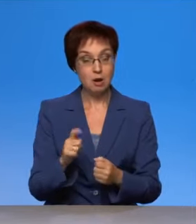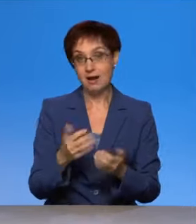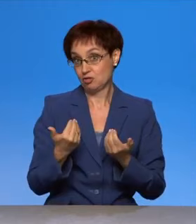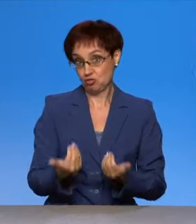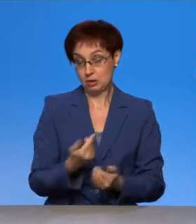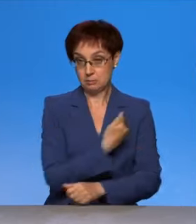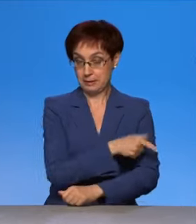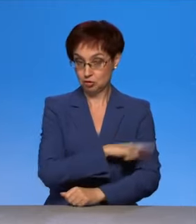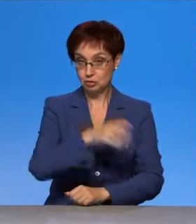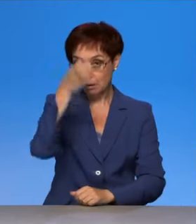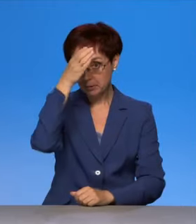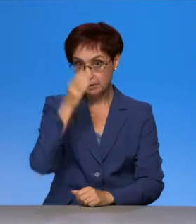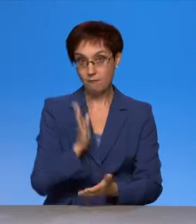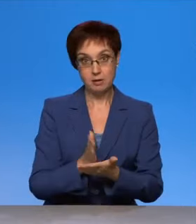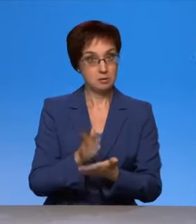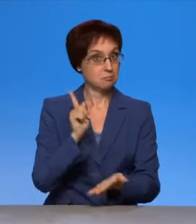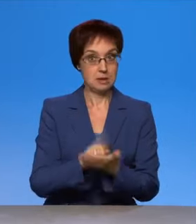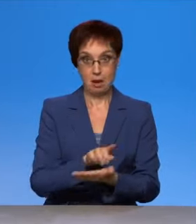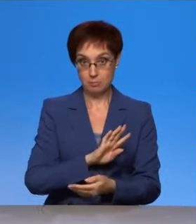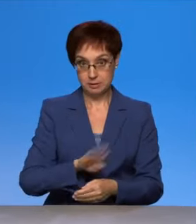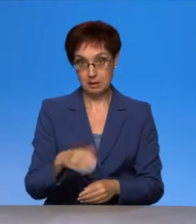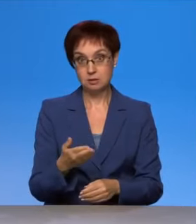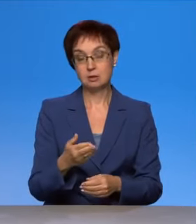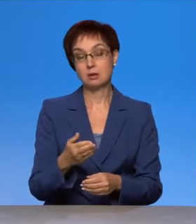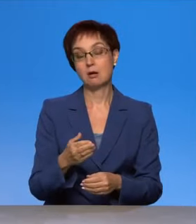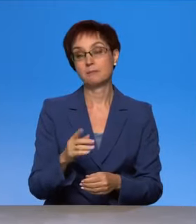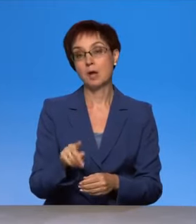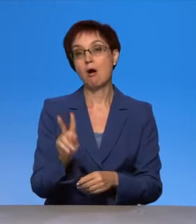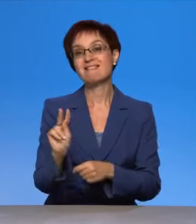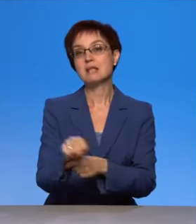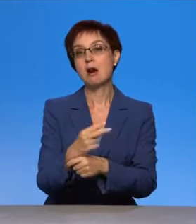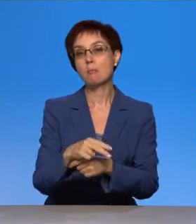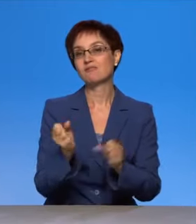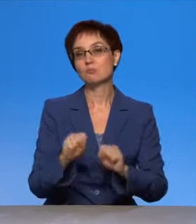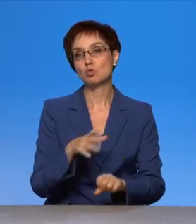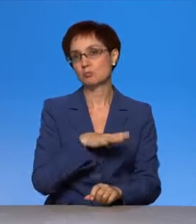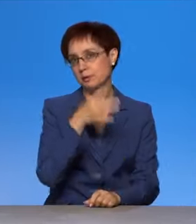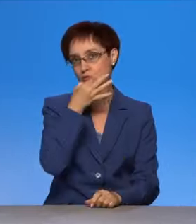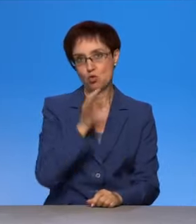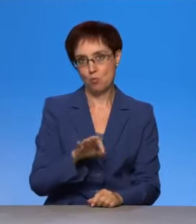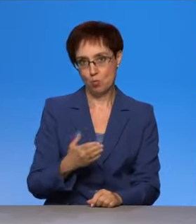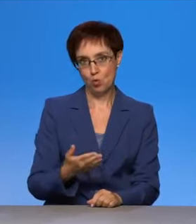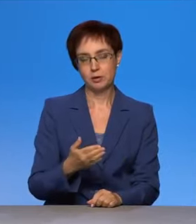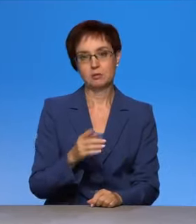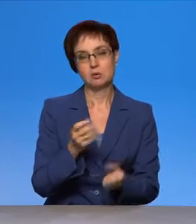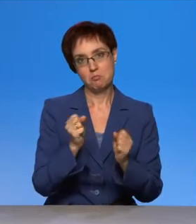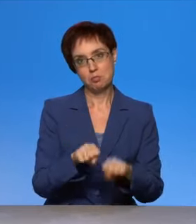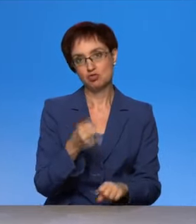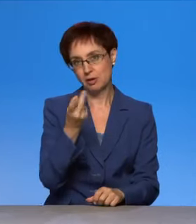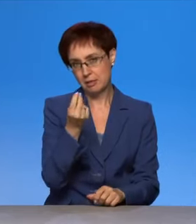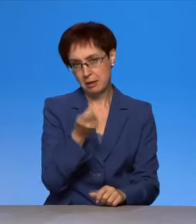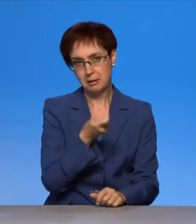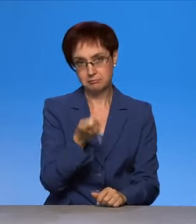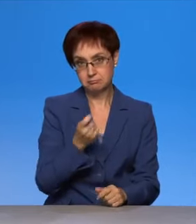все более и более доступным, потому что за очень небольшие деньги тебе предлагают получить диплом, где написано